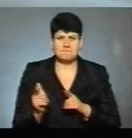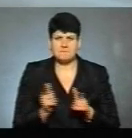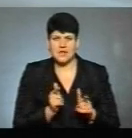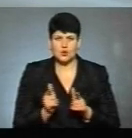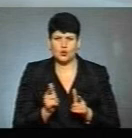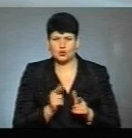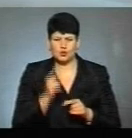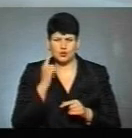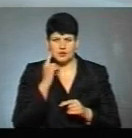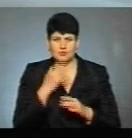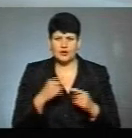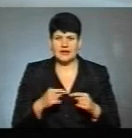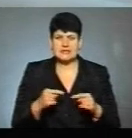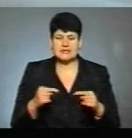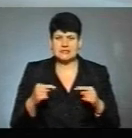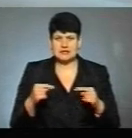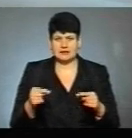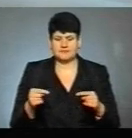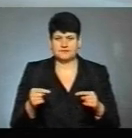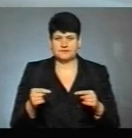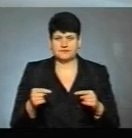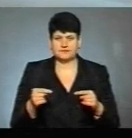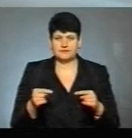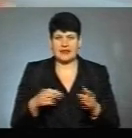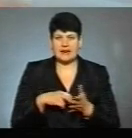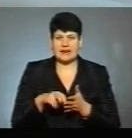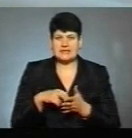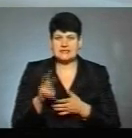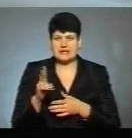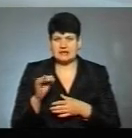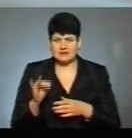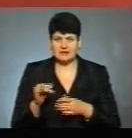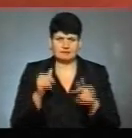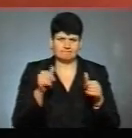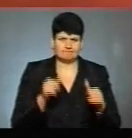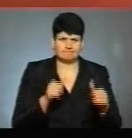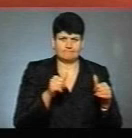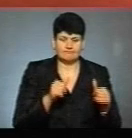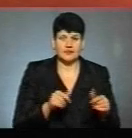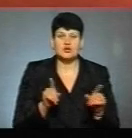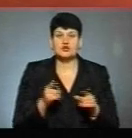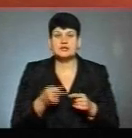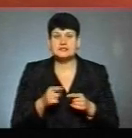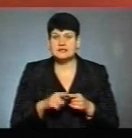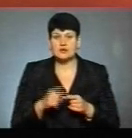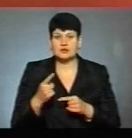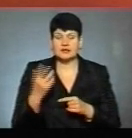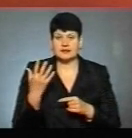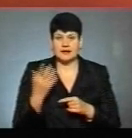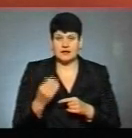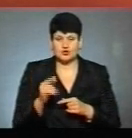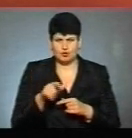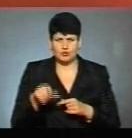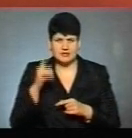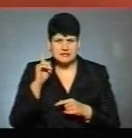підготуємо різні там, ну, листівки, там, прокламації, що то все за день, щоб люди знали,